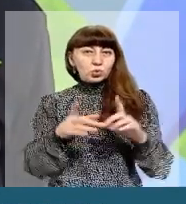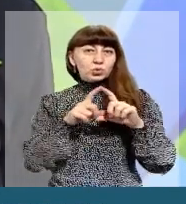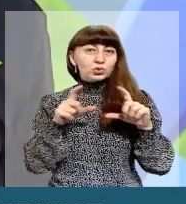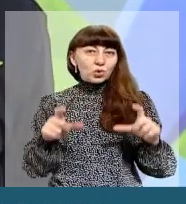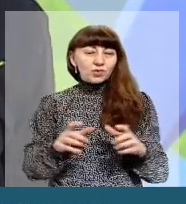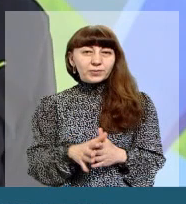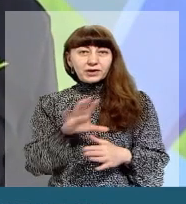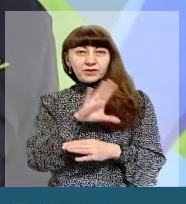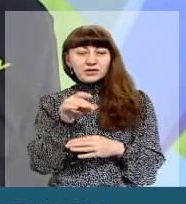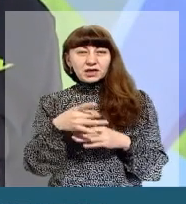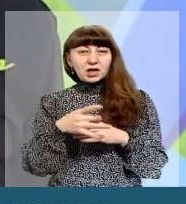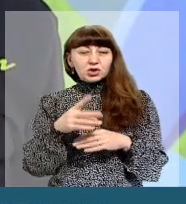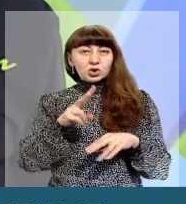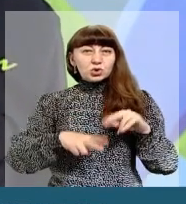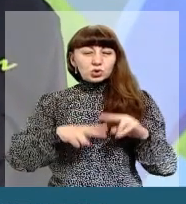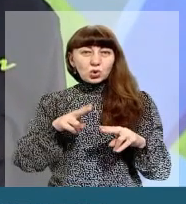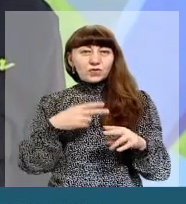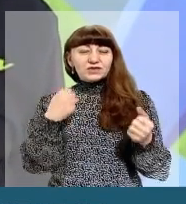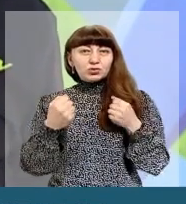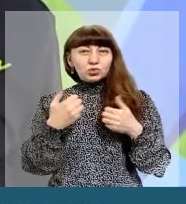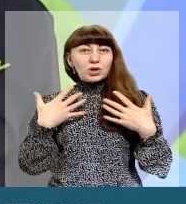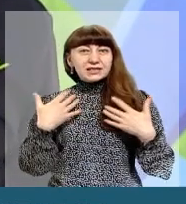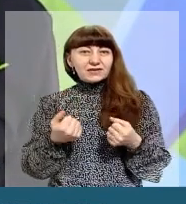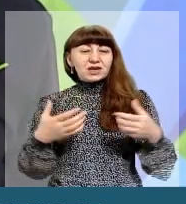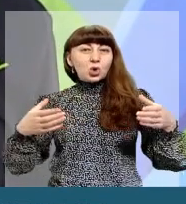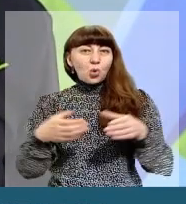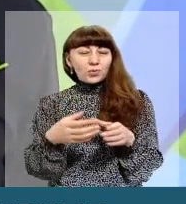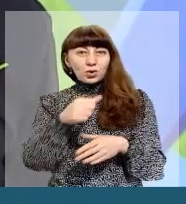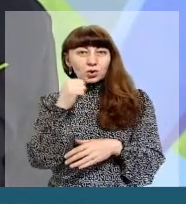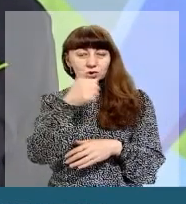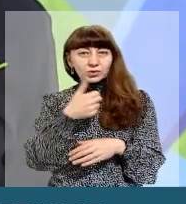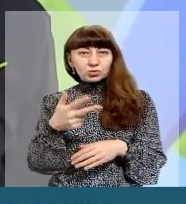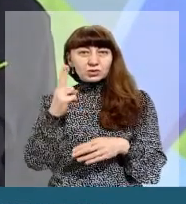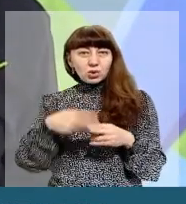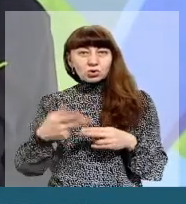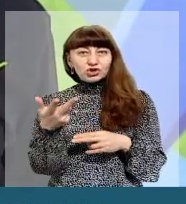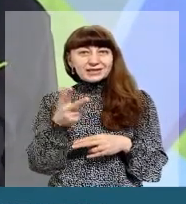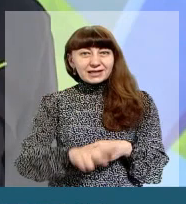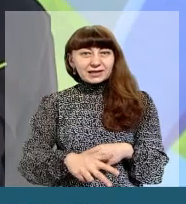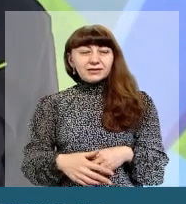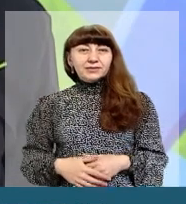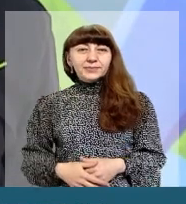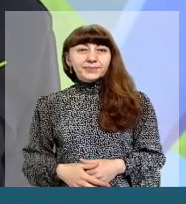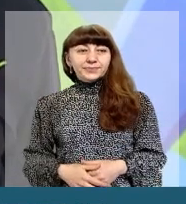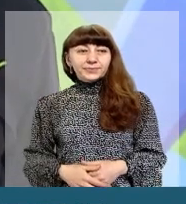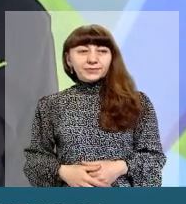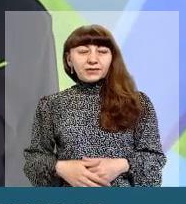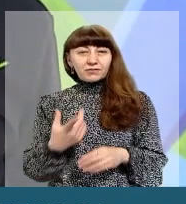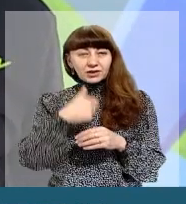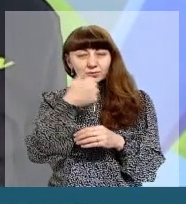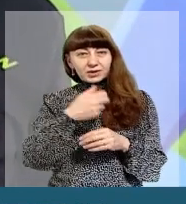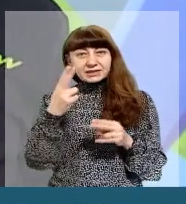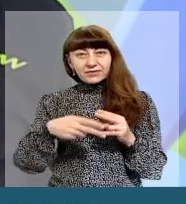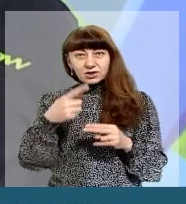во всех районных центрах строим физкультурно-оздоровительные комплексы. В прошлом году закончили 3 физкультурных оздоровительных комплекса. В этом